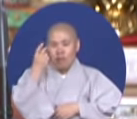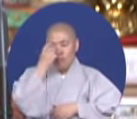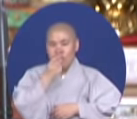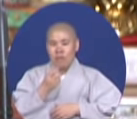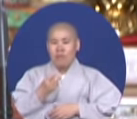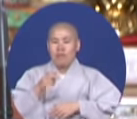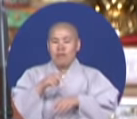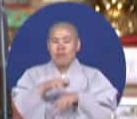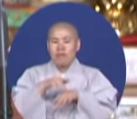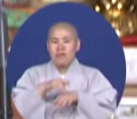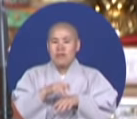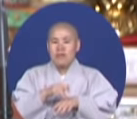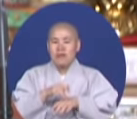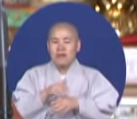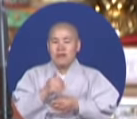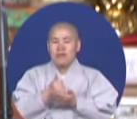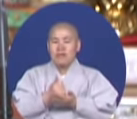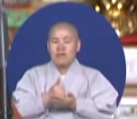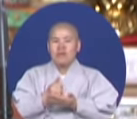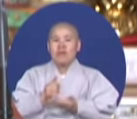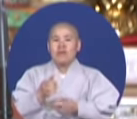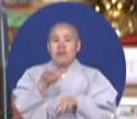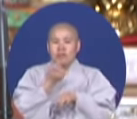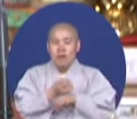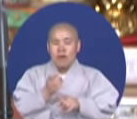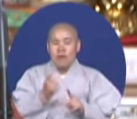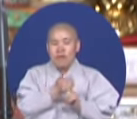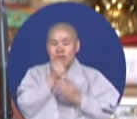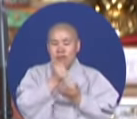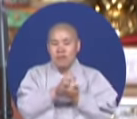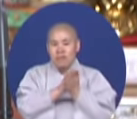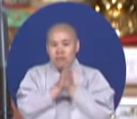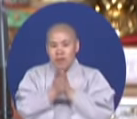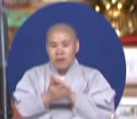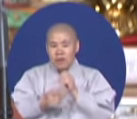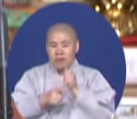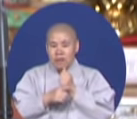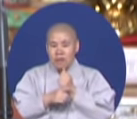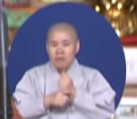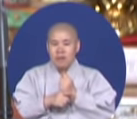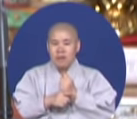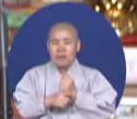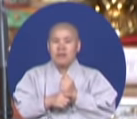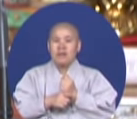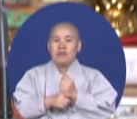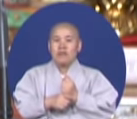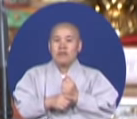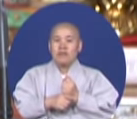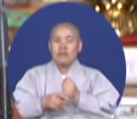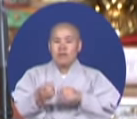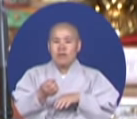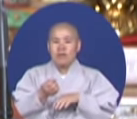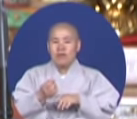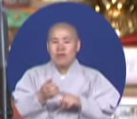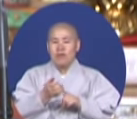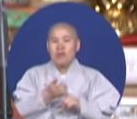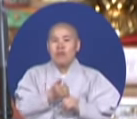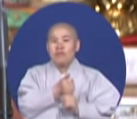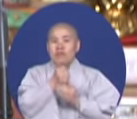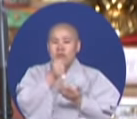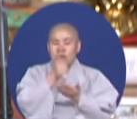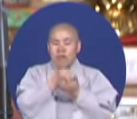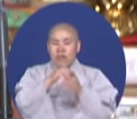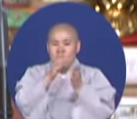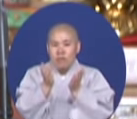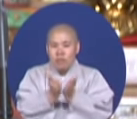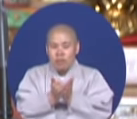바로 화현신장이다. 석가화연이다. 다 부처님이에요. 그래서 이분들을 불부, 보살부,